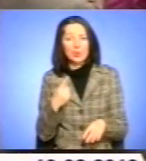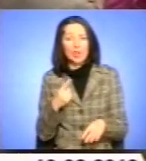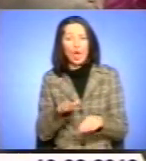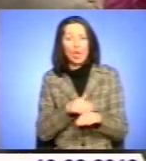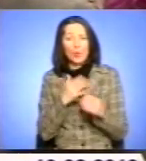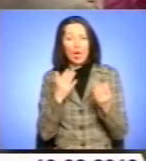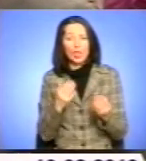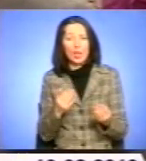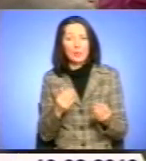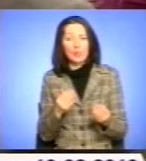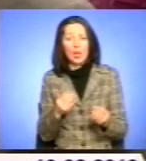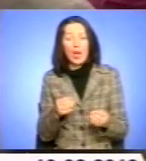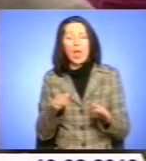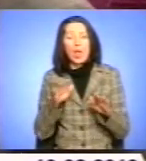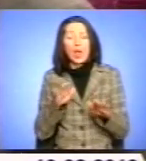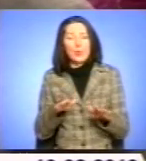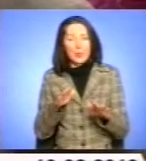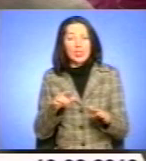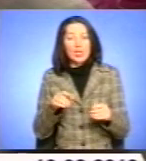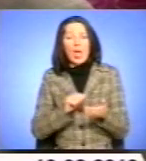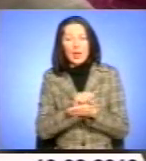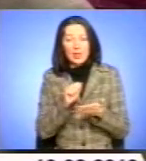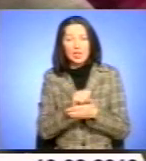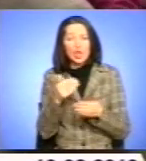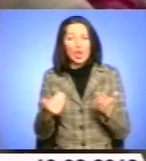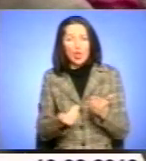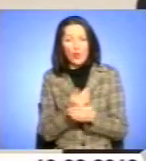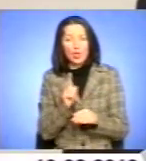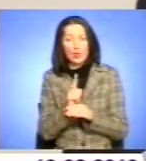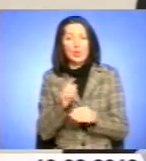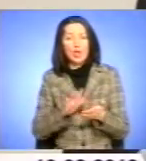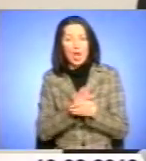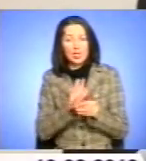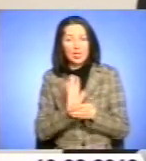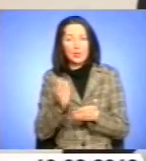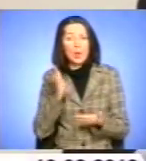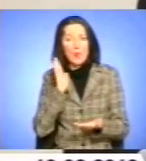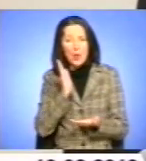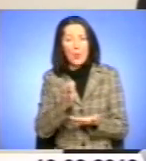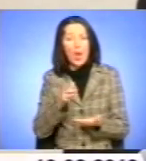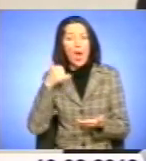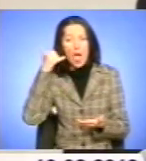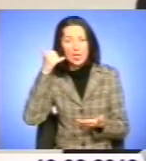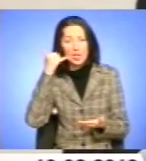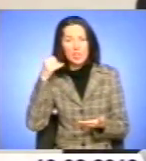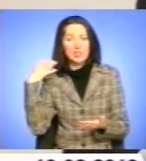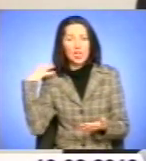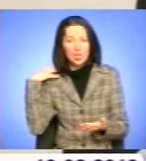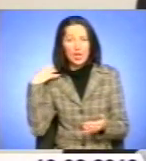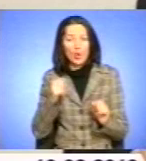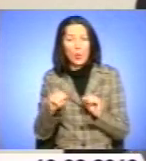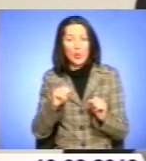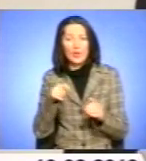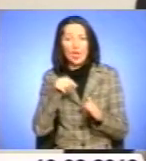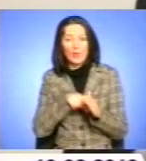Доброго дня. Нещодавно у приміщенні редакції нової тернопільської газети відбулася пряма лінія з начальником обласного управління внутрішніх справ Віктором